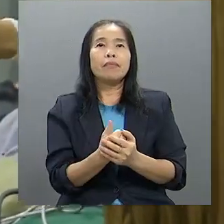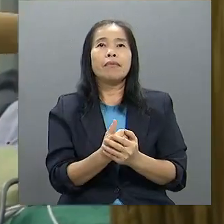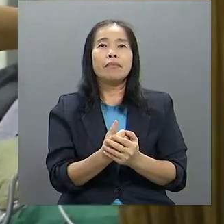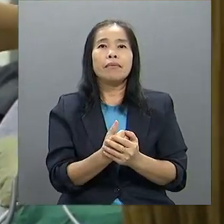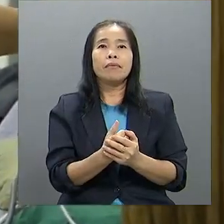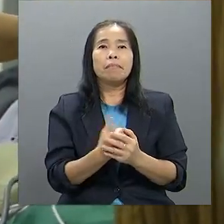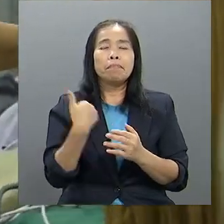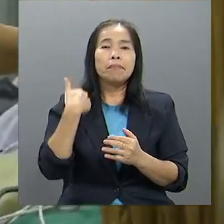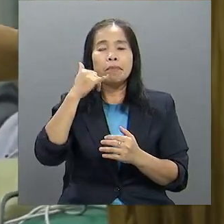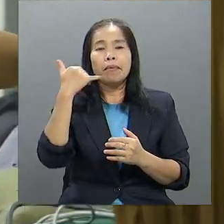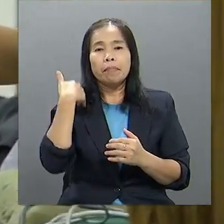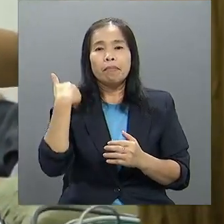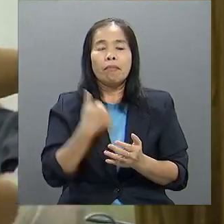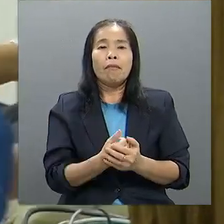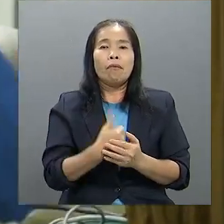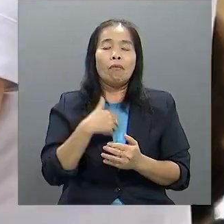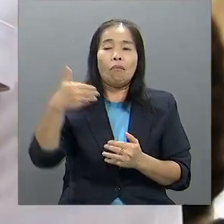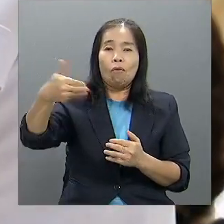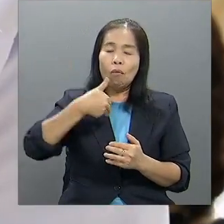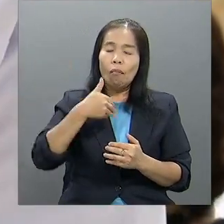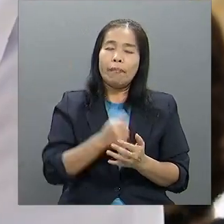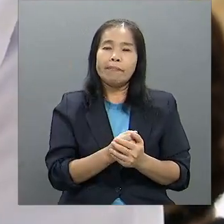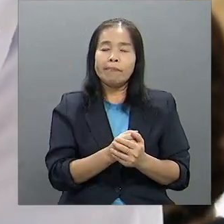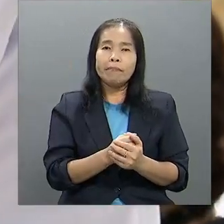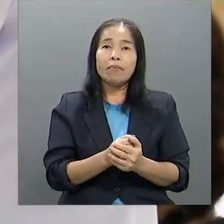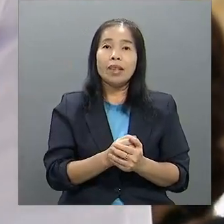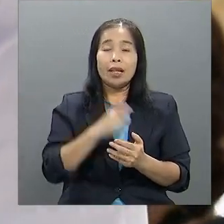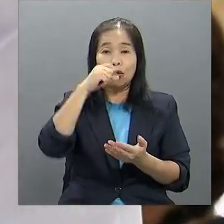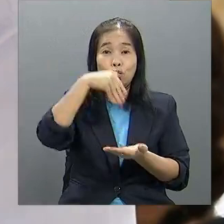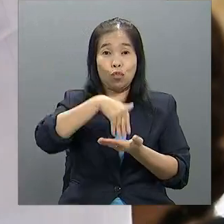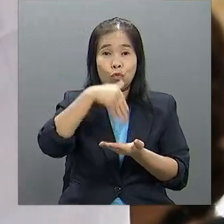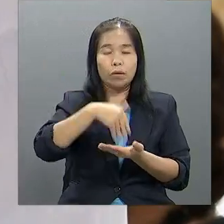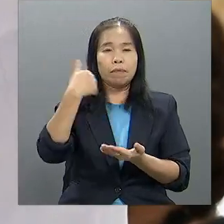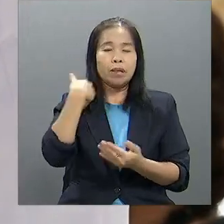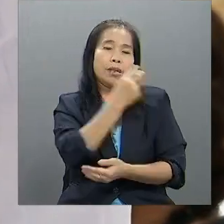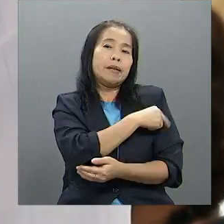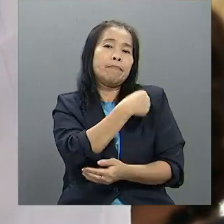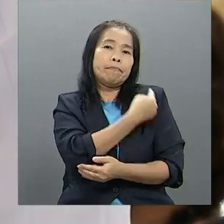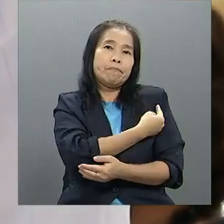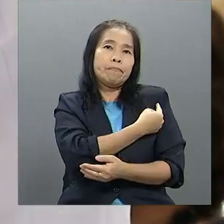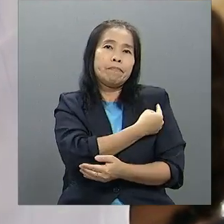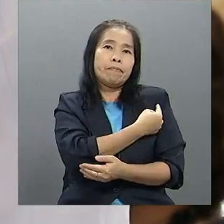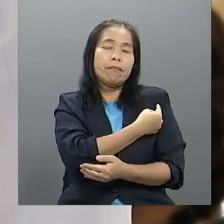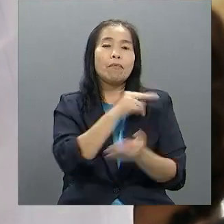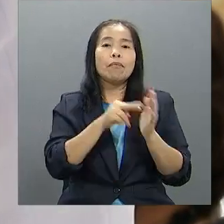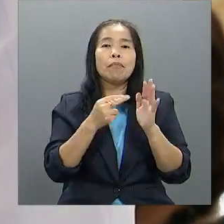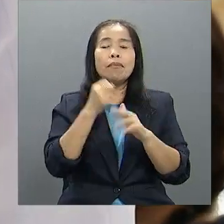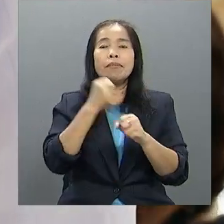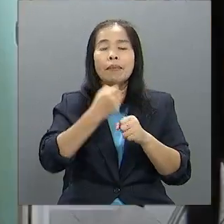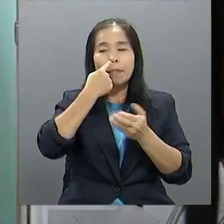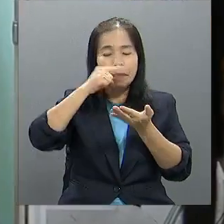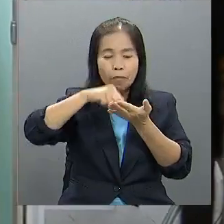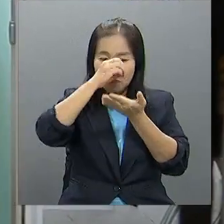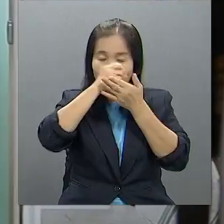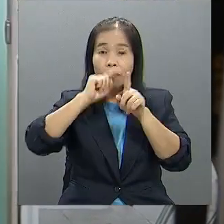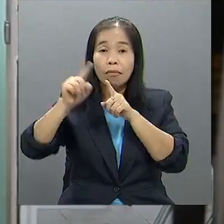วก็เข้าไปขอรับการตรวจที่ศูนย์การแพทย์เนี่ยมีความเข้มแข็งมากในการใช้ระบบสแกนแอนด์โกนะครับเพราะนั้นคนที่มีความเสี่ยงใน